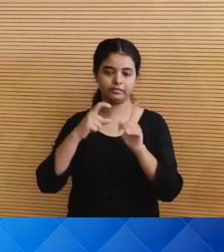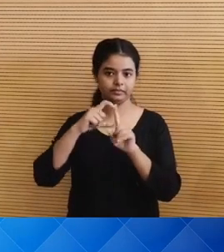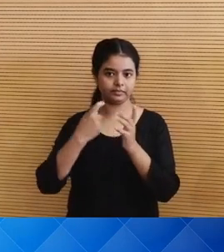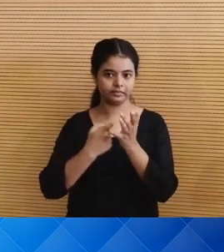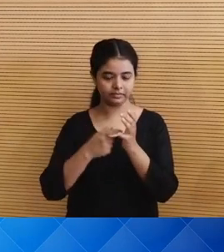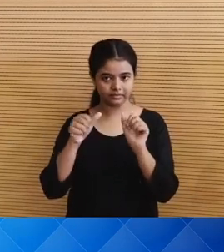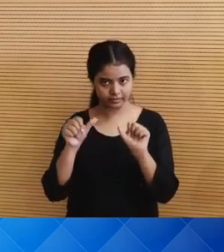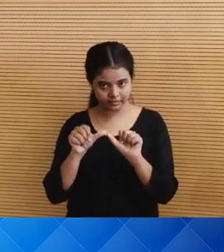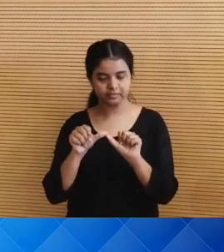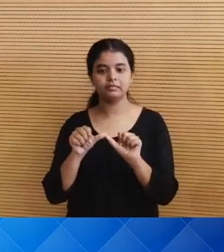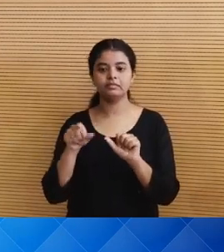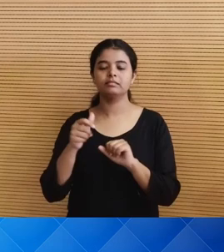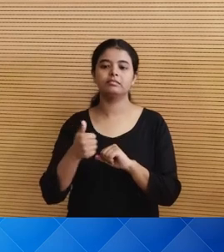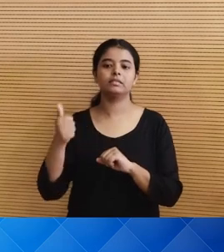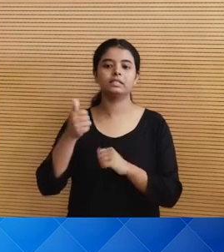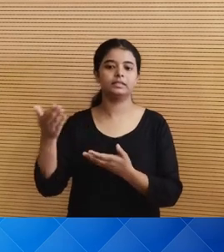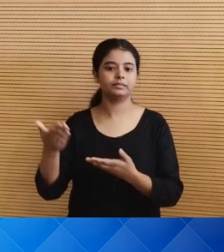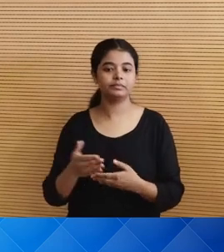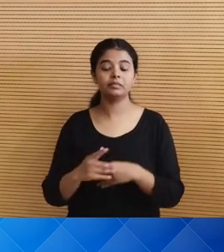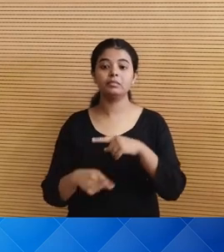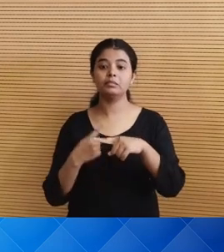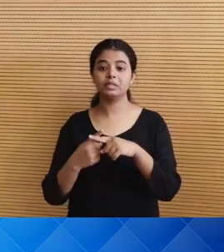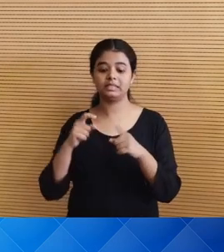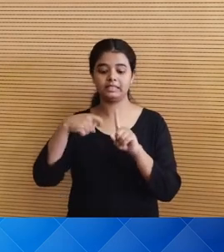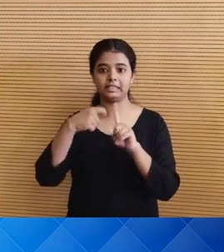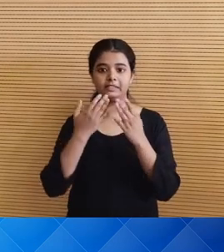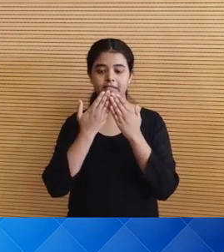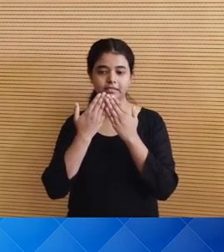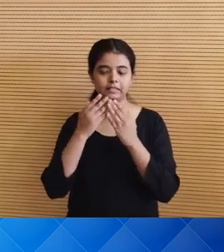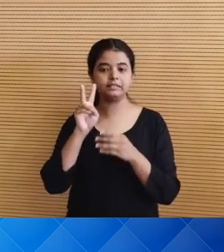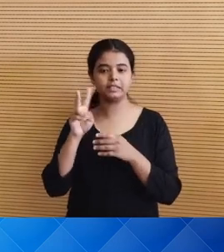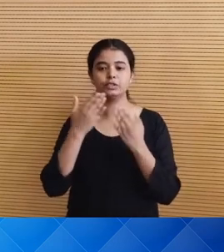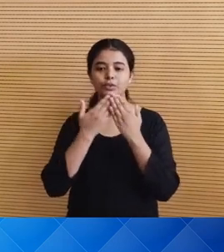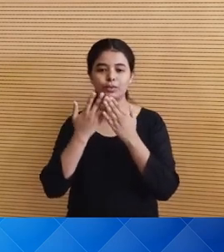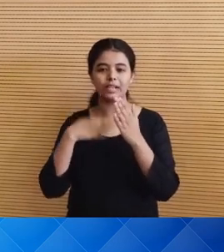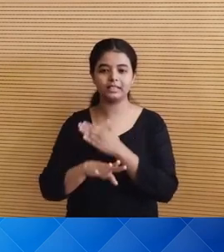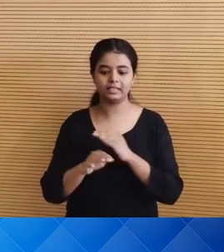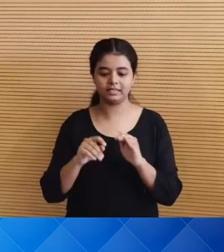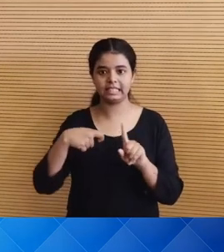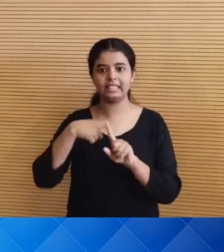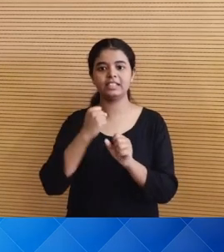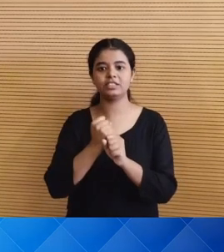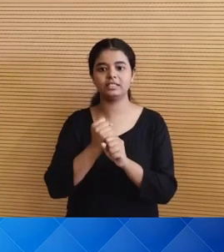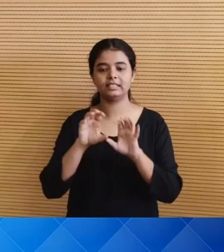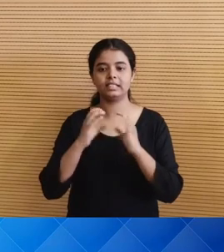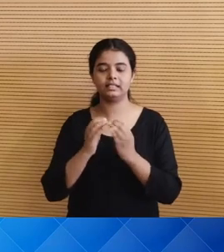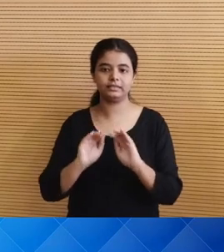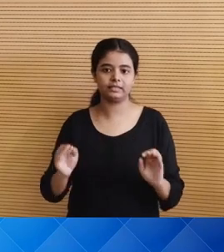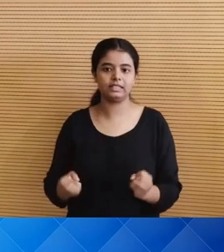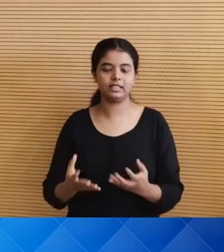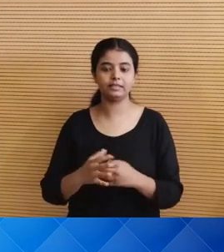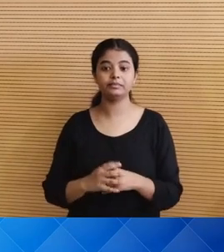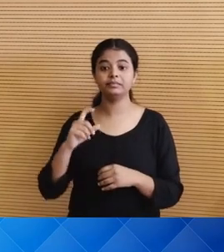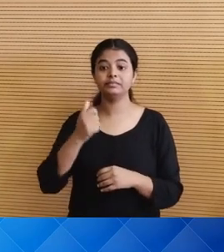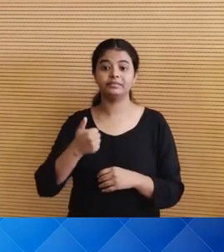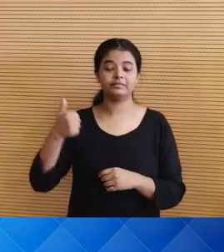विमोचन एवं केंद्रीय विद्यालयों में बाल वाटिका का शुभारंभ शुरू करने जा रहे हैं। हमारे मुख्य अतिथि महोदय मंच पर आ रहे हैं, साथ